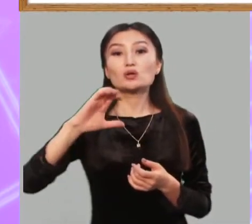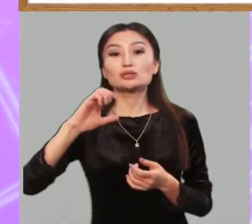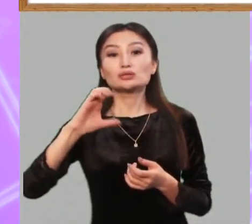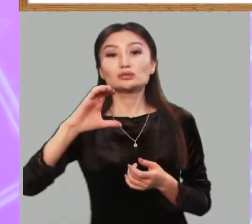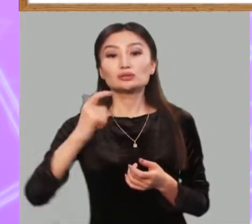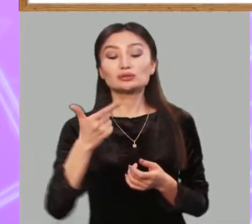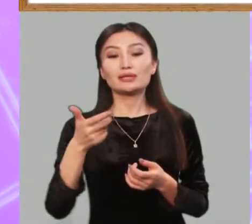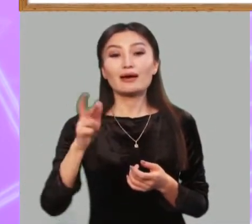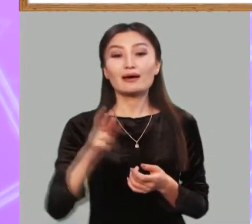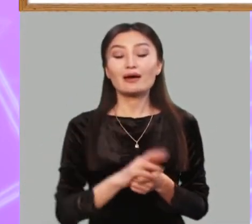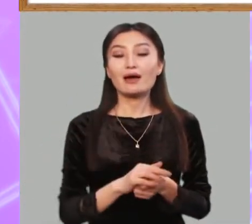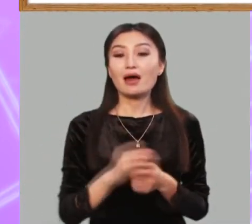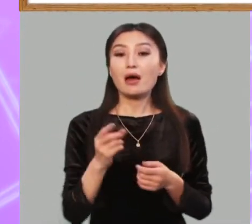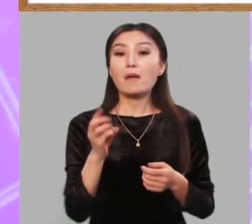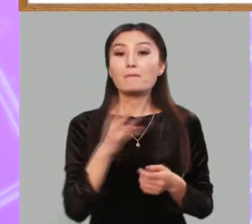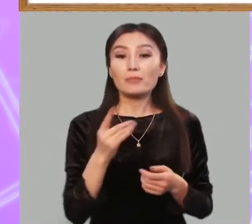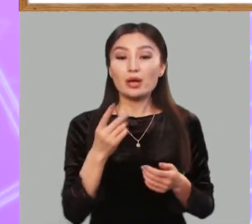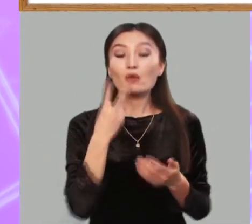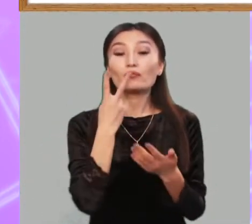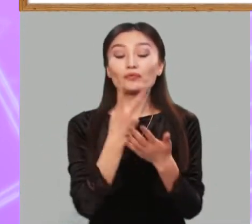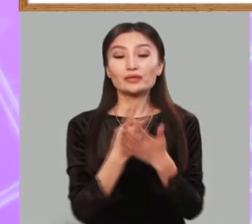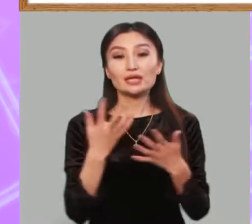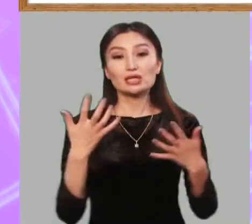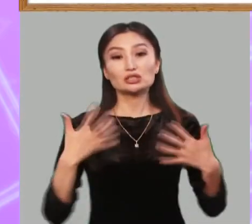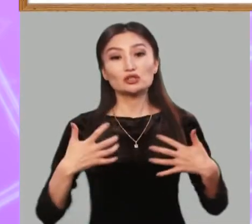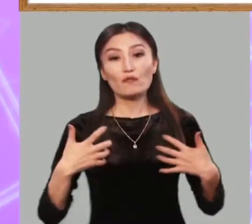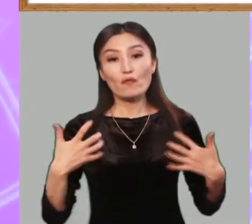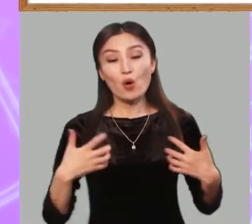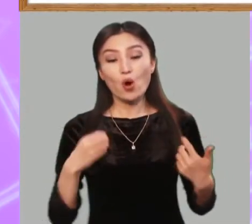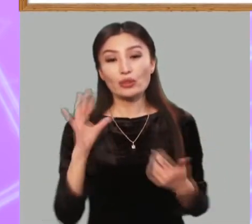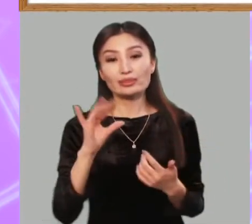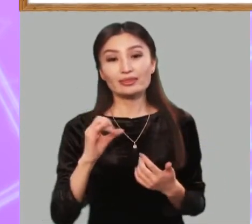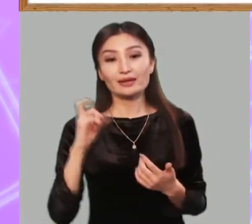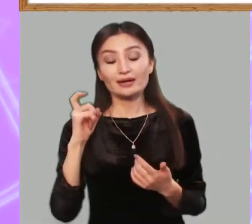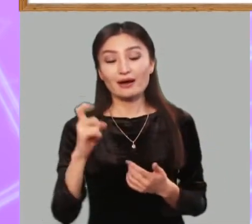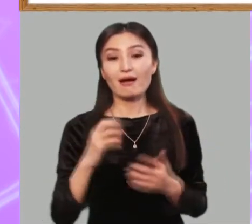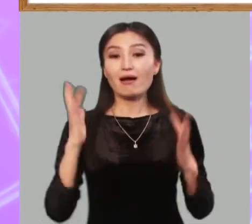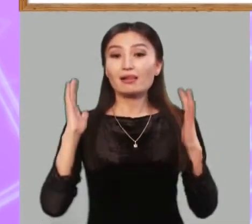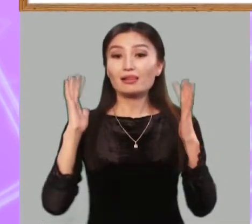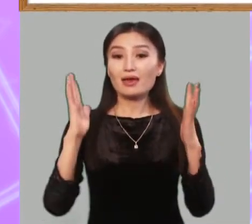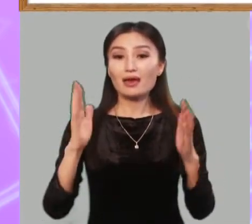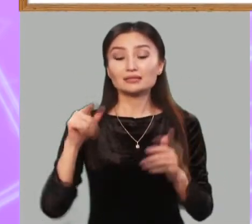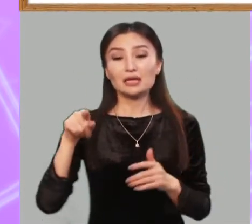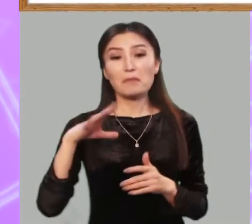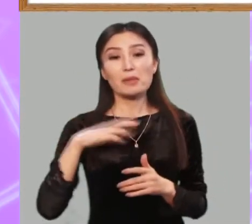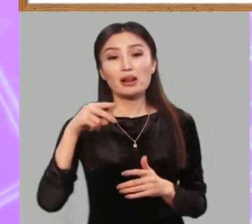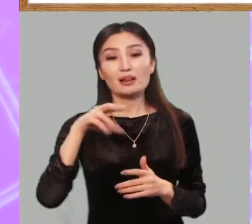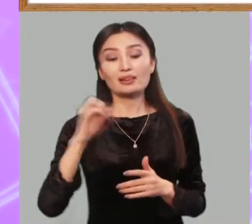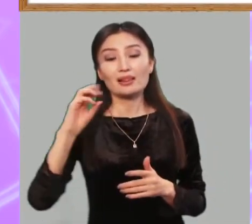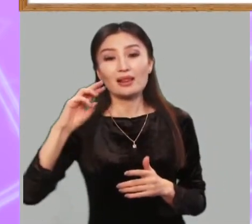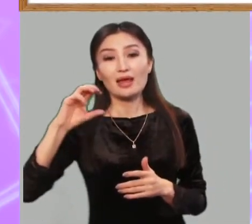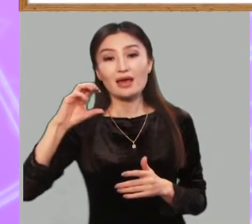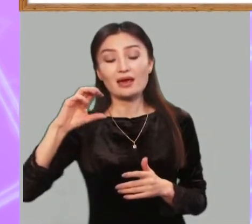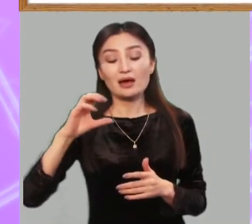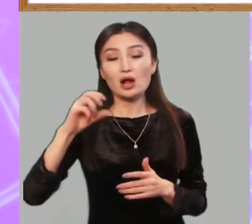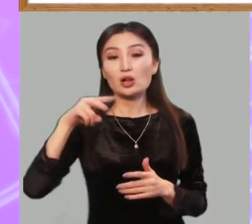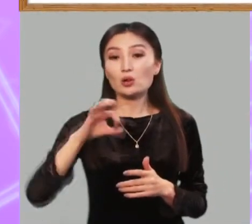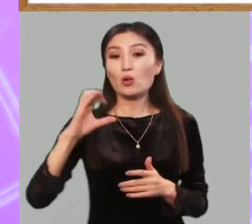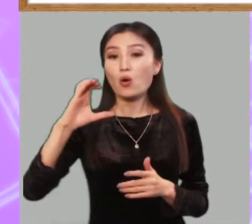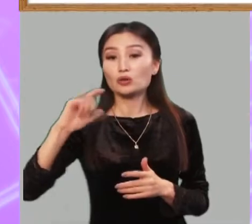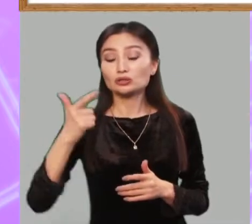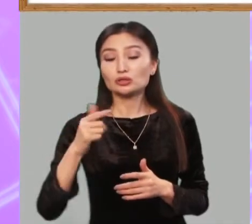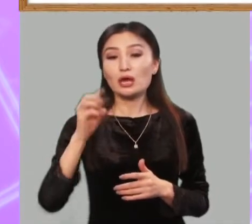Да, мы увидели животных, лес. Там был лось, шмель,